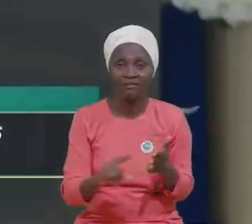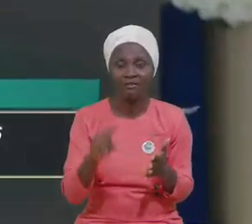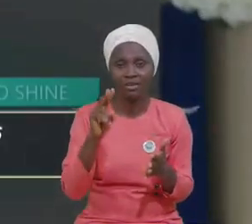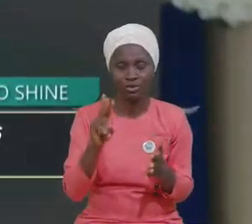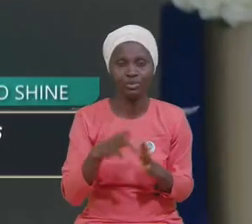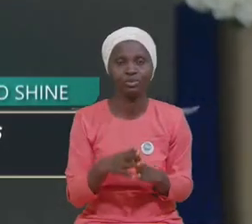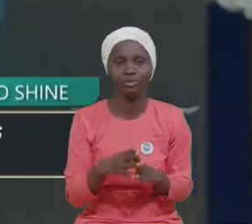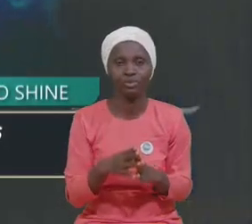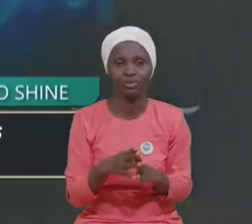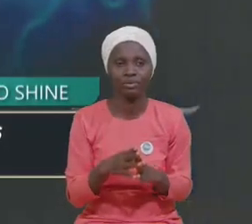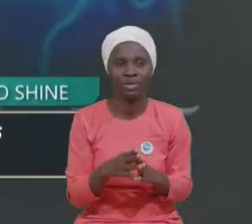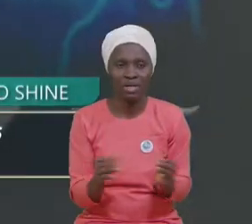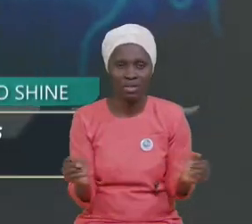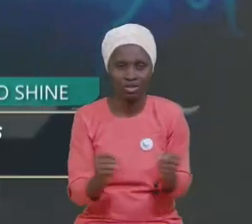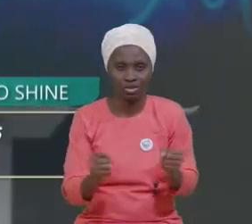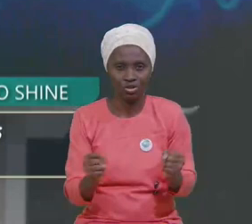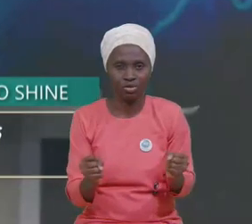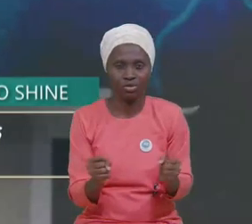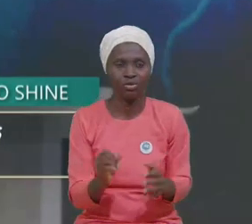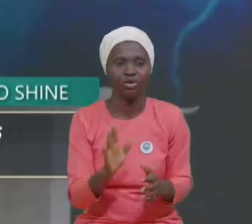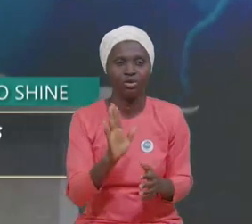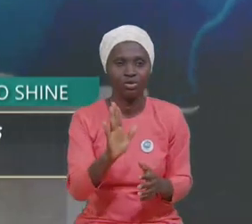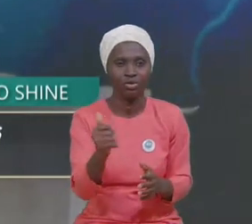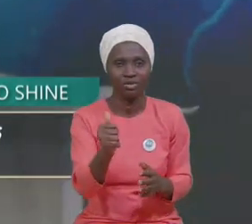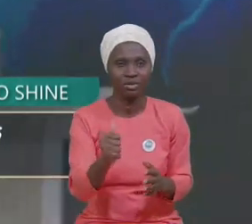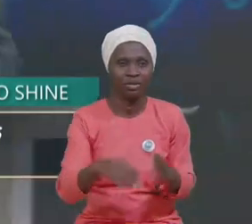verset 2. Secoue ta poussière.